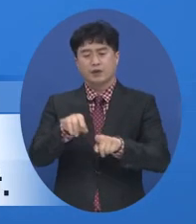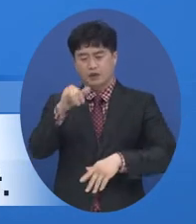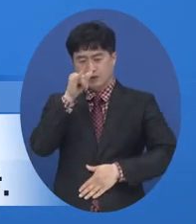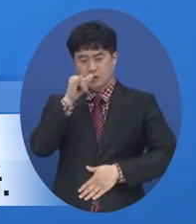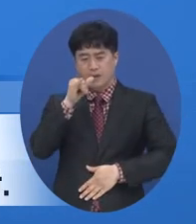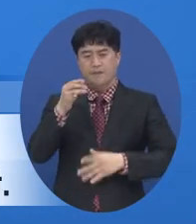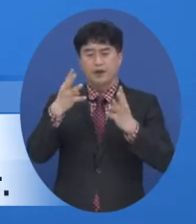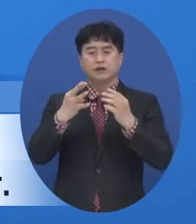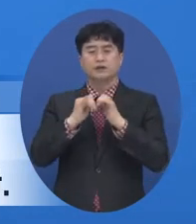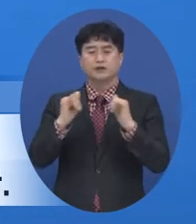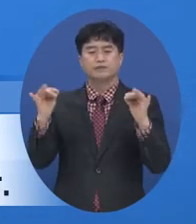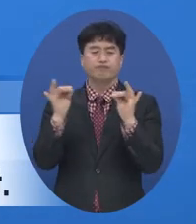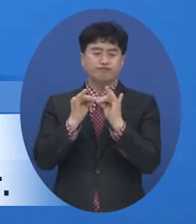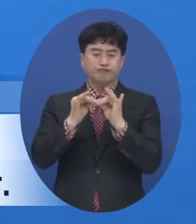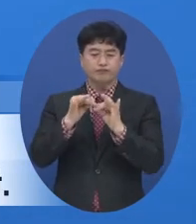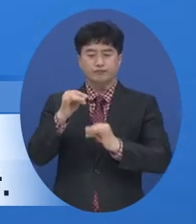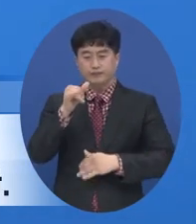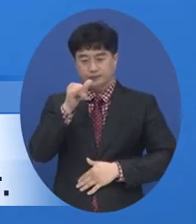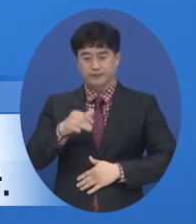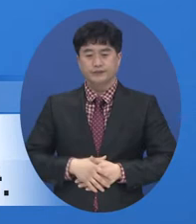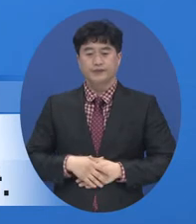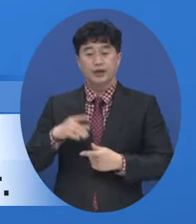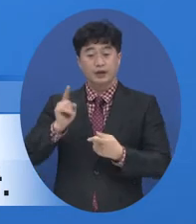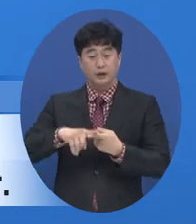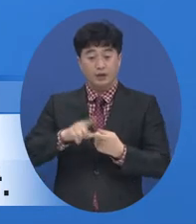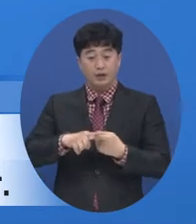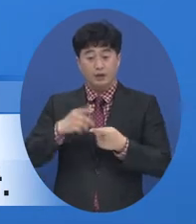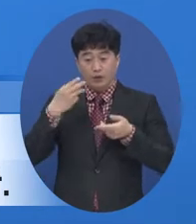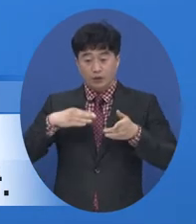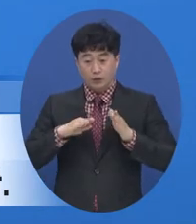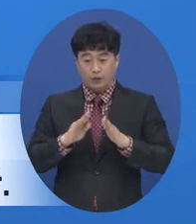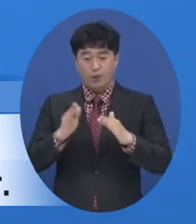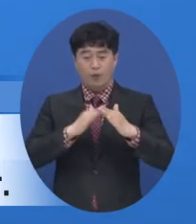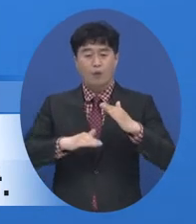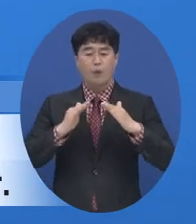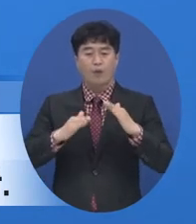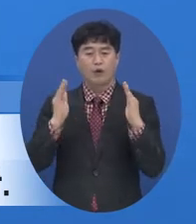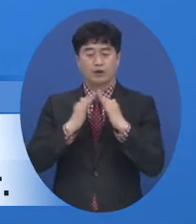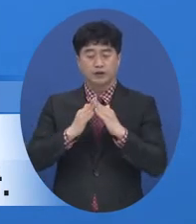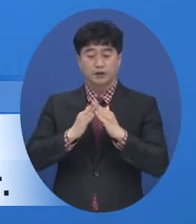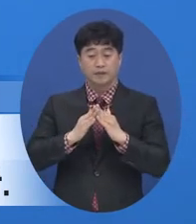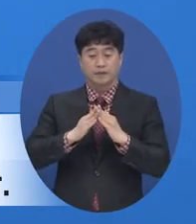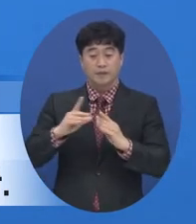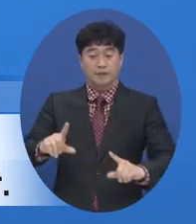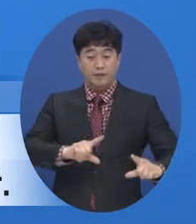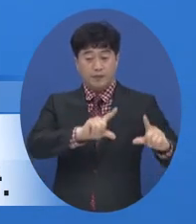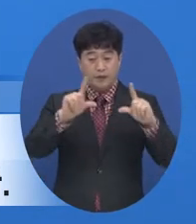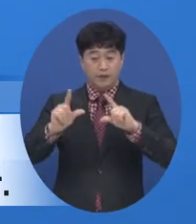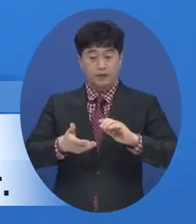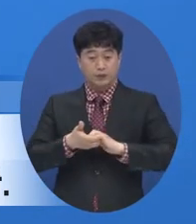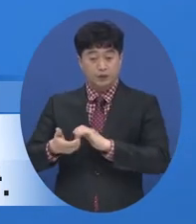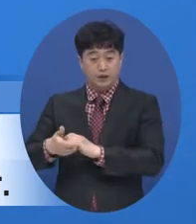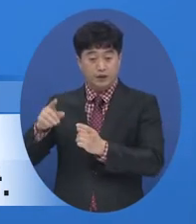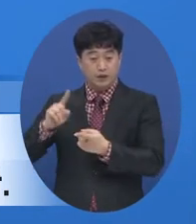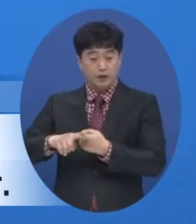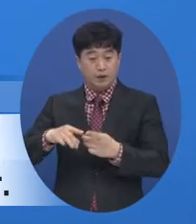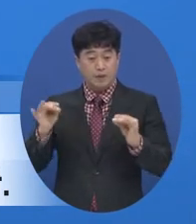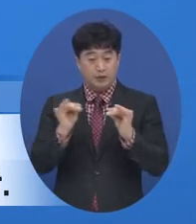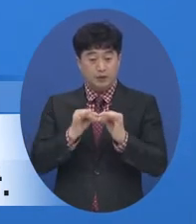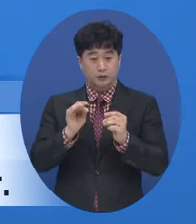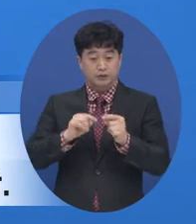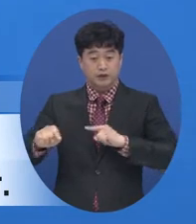많은 분들이 공감할 것입니다 이에 경기도는 공동주택 생애주기에 따라 맞춤형 행정 서비스를